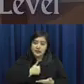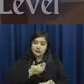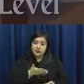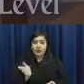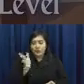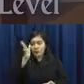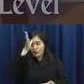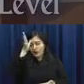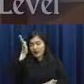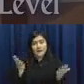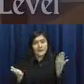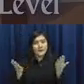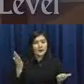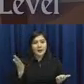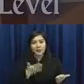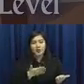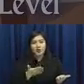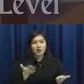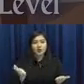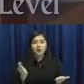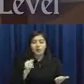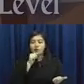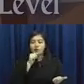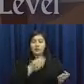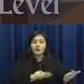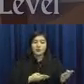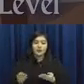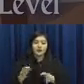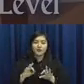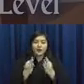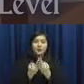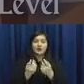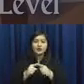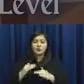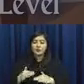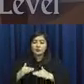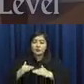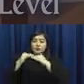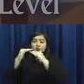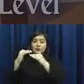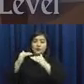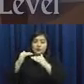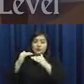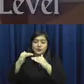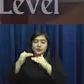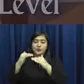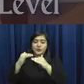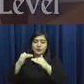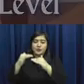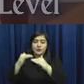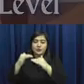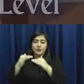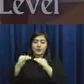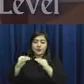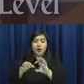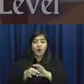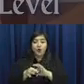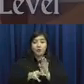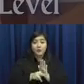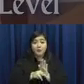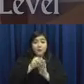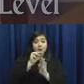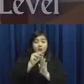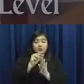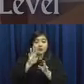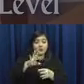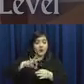hindi nararating into another situation, into another level of maturity ng